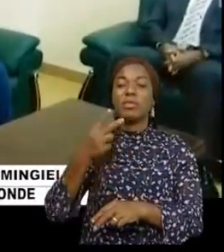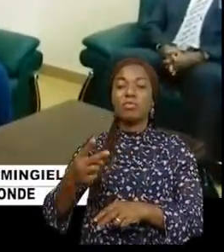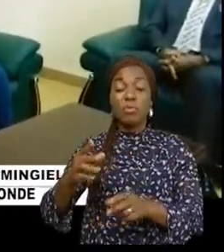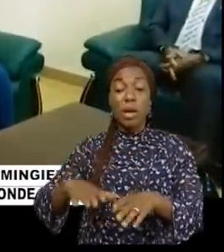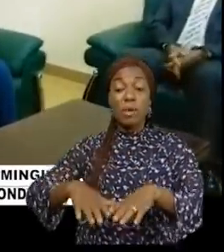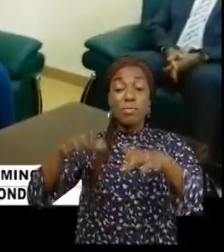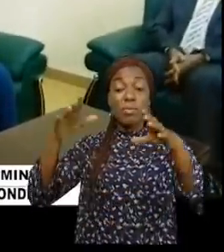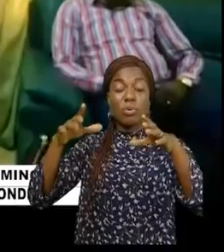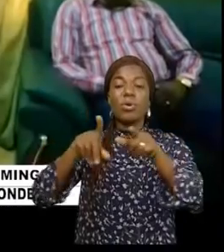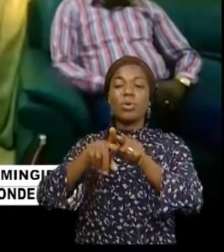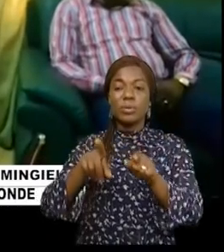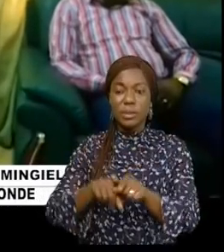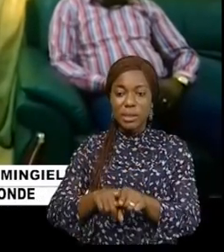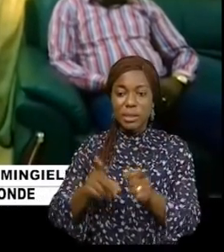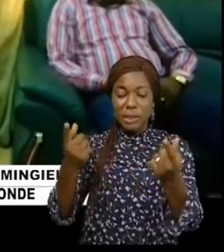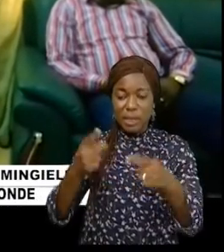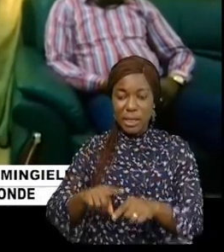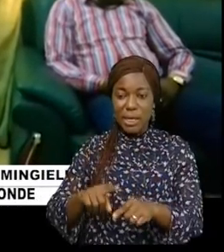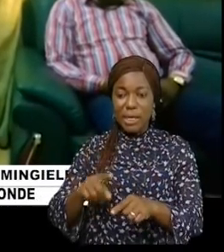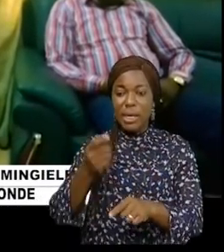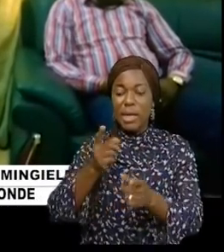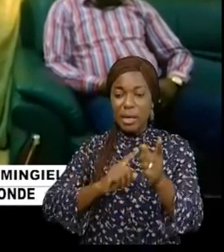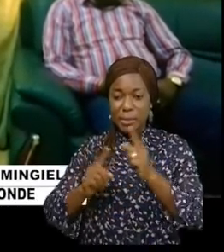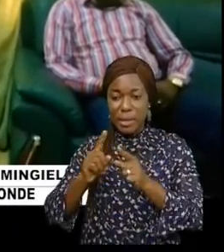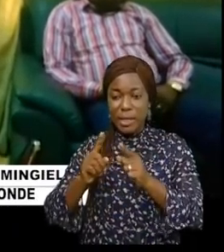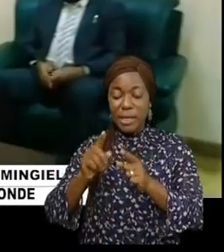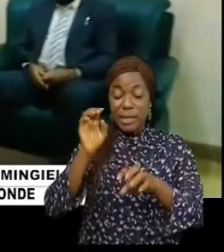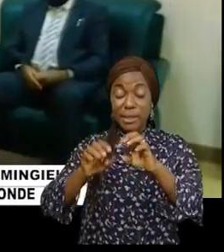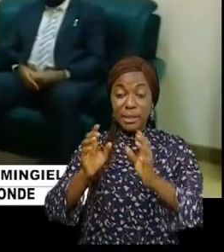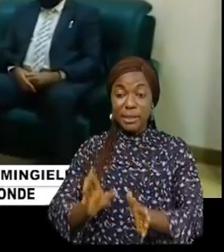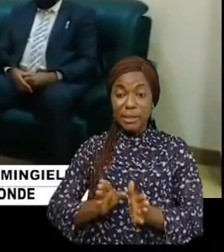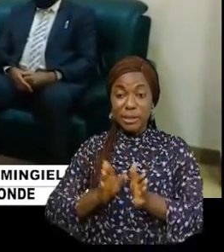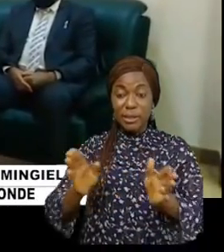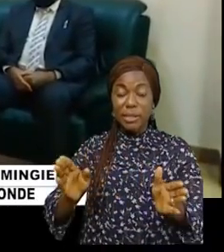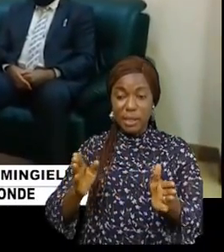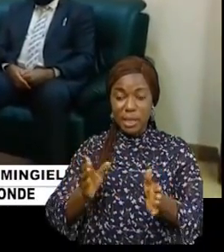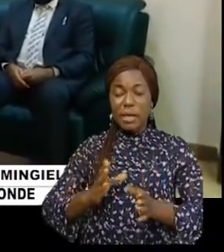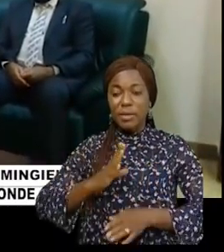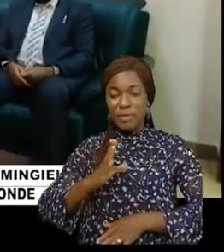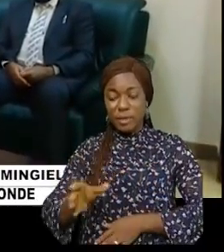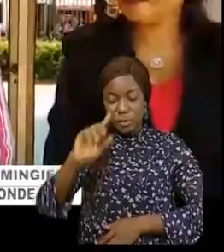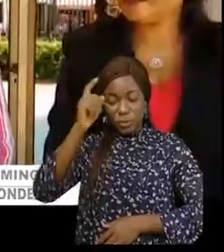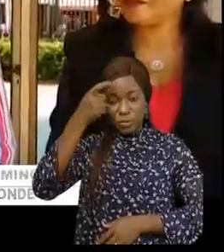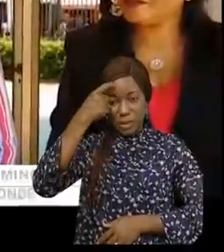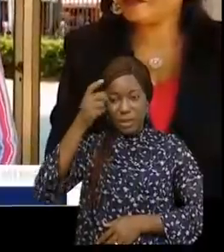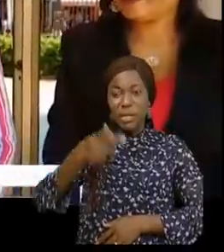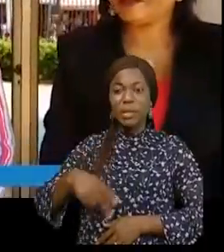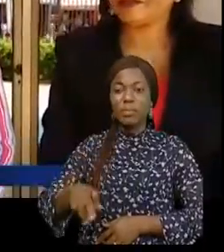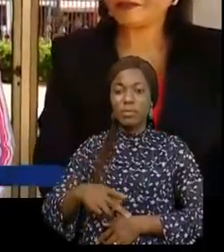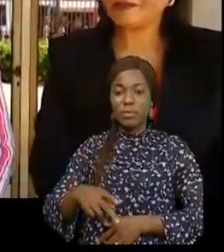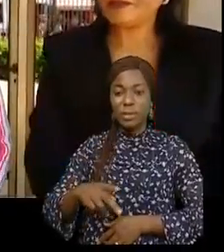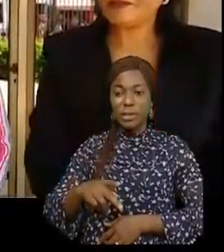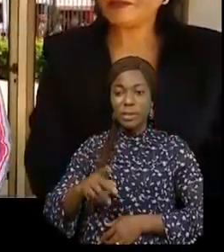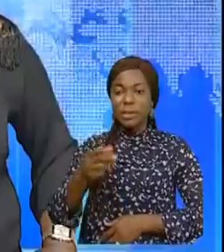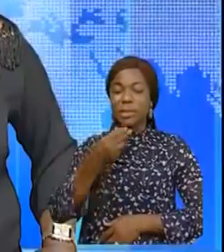après, respectueux de l'autorité établie, le secrétaire général est allé présenter ses civilités au gouverneur de la province du